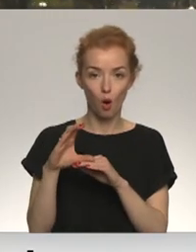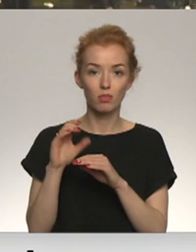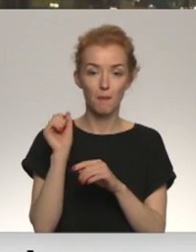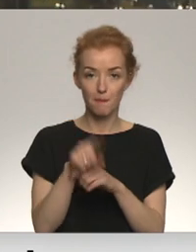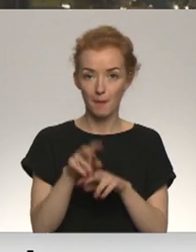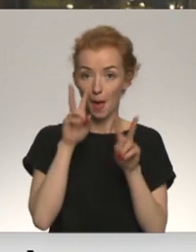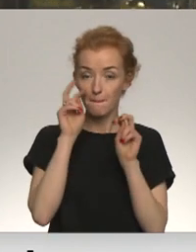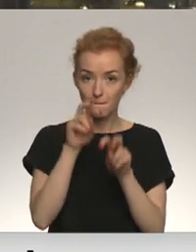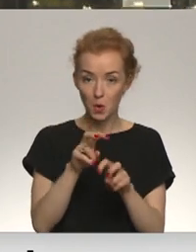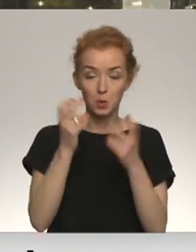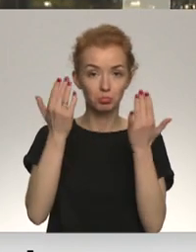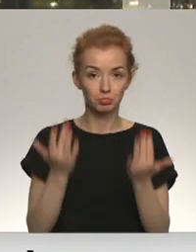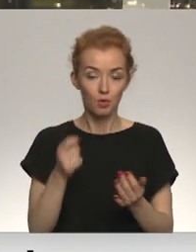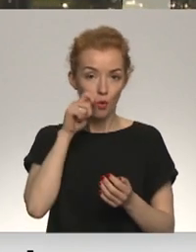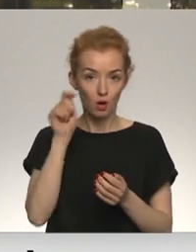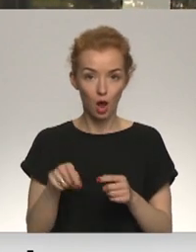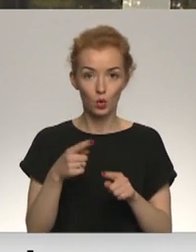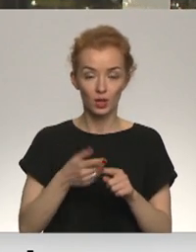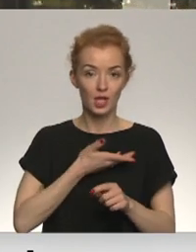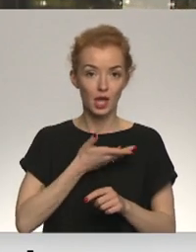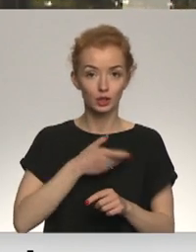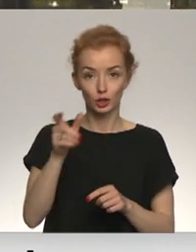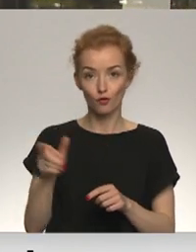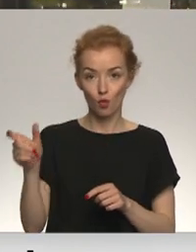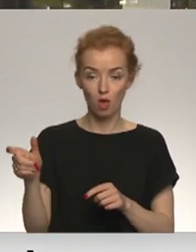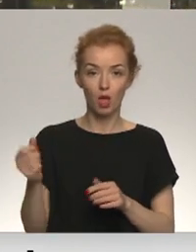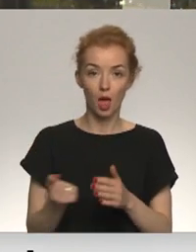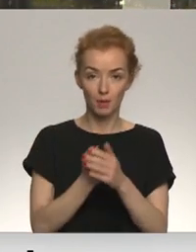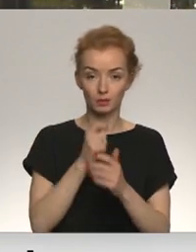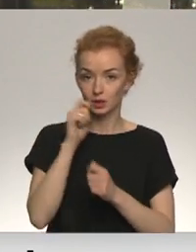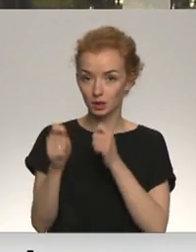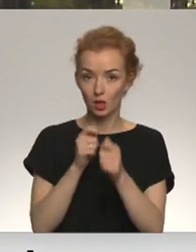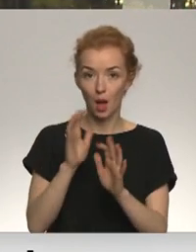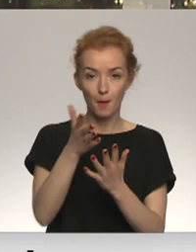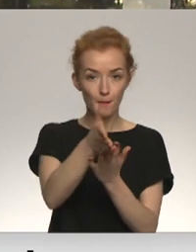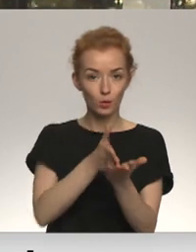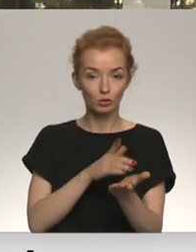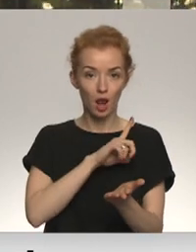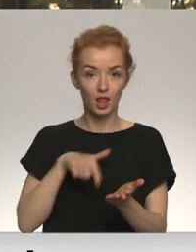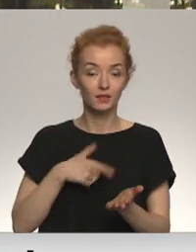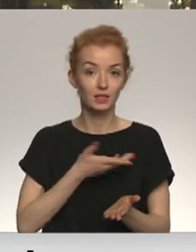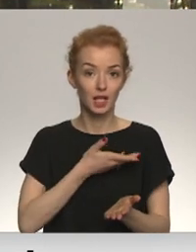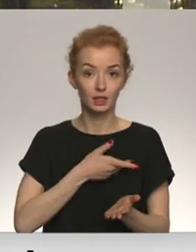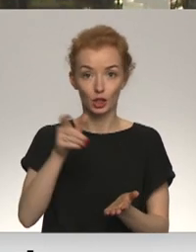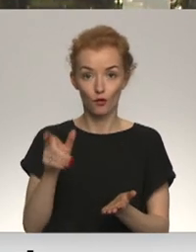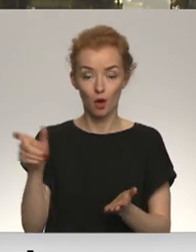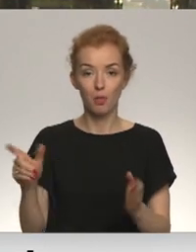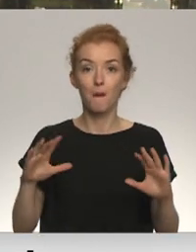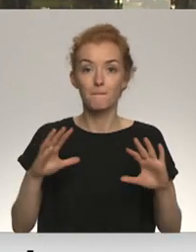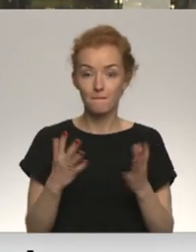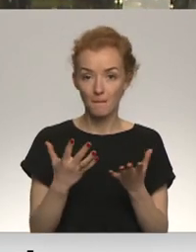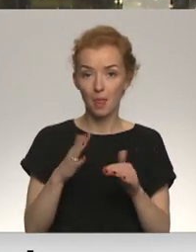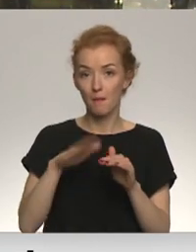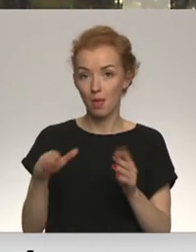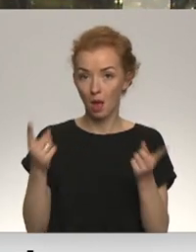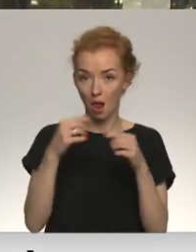aptauja liecina, ka Ukrainai un Ukrainas iedzīvotāju atbalstam ziedojuši gandrīz pusi Latvijas iedzīvotāji. Taču, kā pauž eksperti,